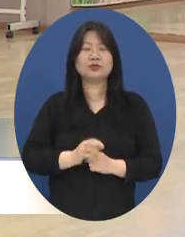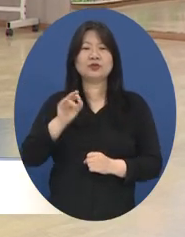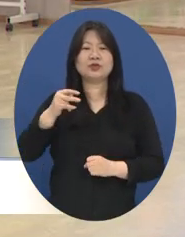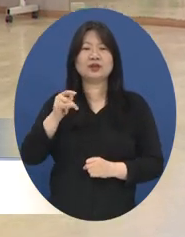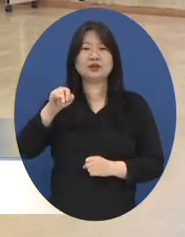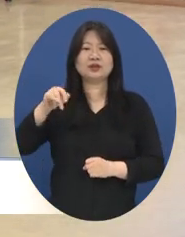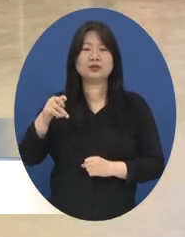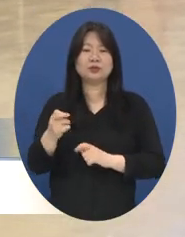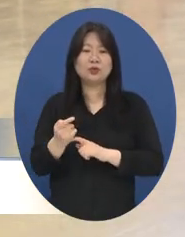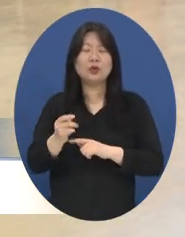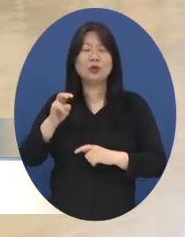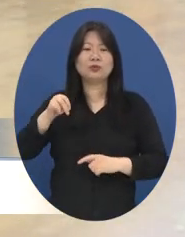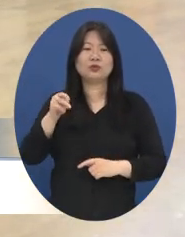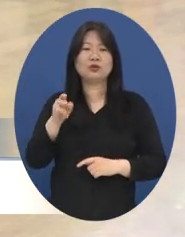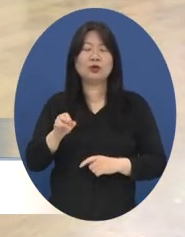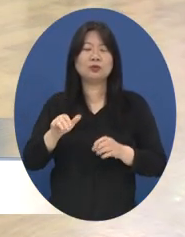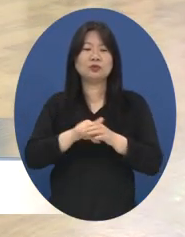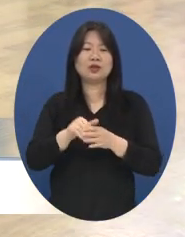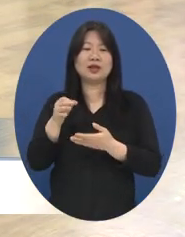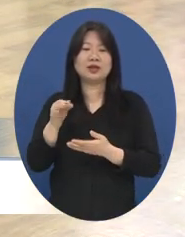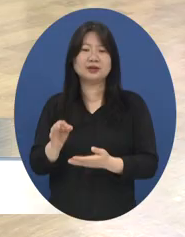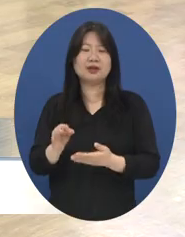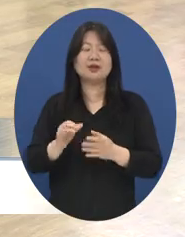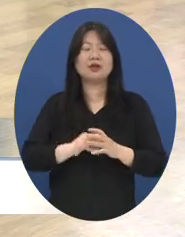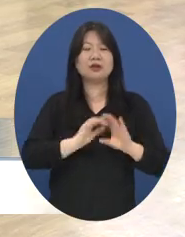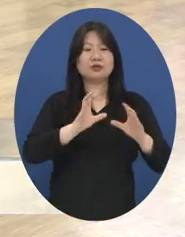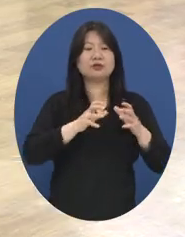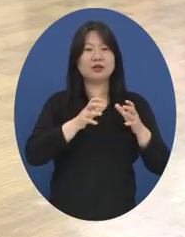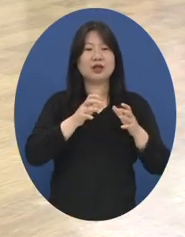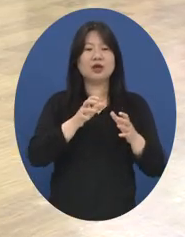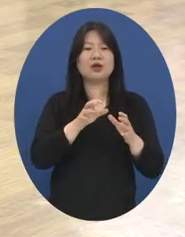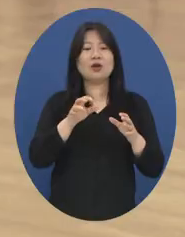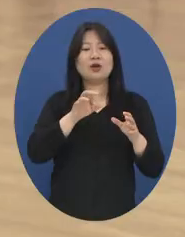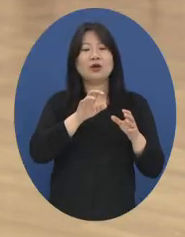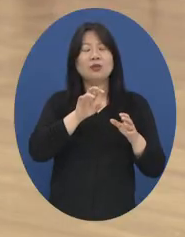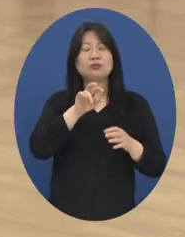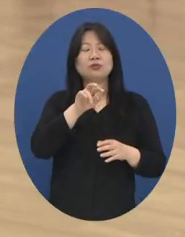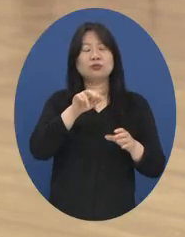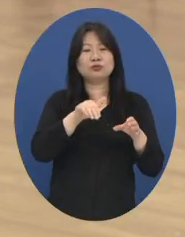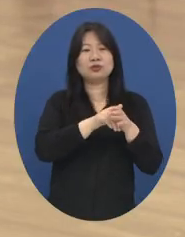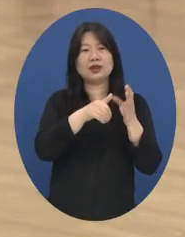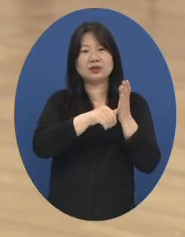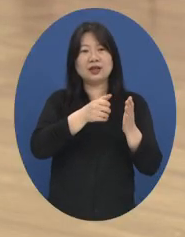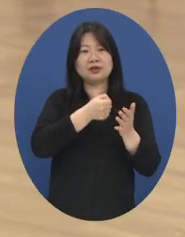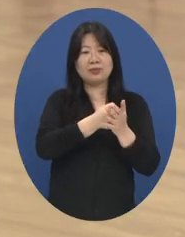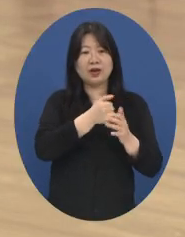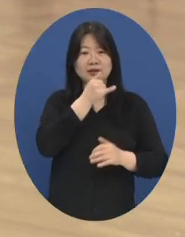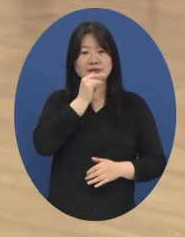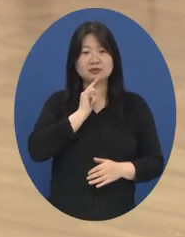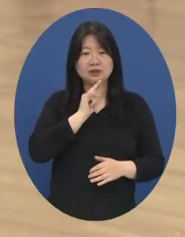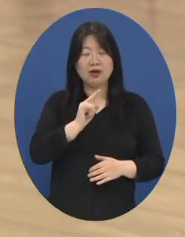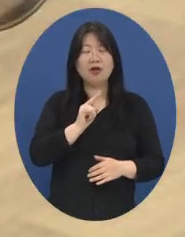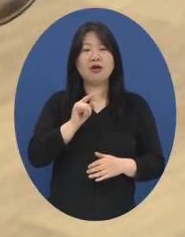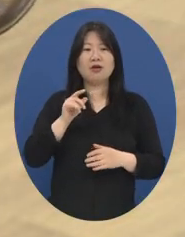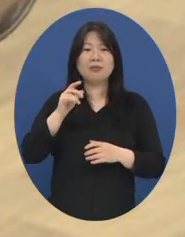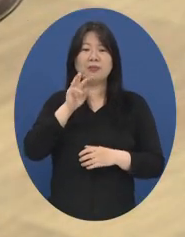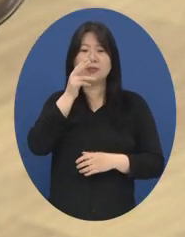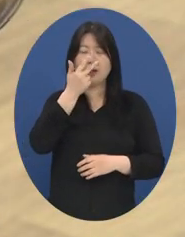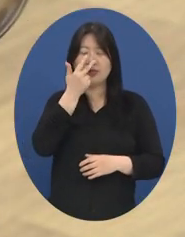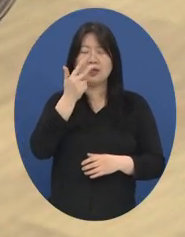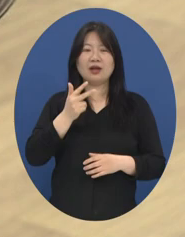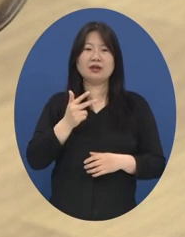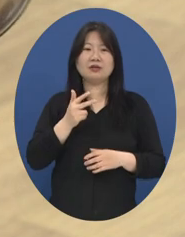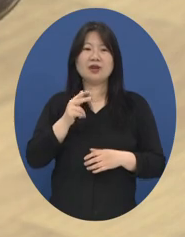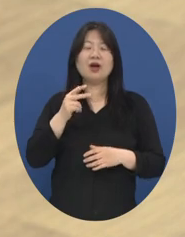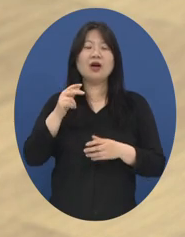유네스코 인류 무형문화유산이자 국가무형문화재로 지정된 평택동학. 예년 같으면 풍년을 기원하는 행사로 한창 바쁠